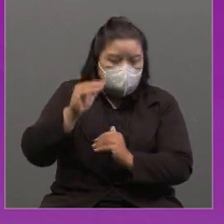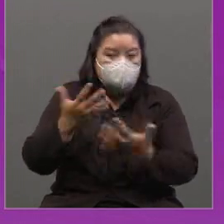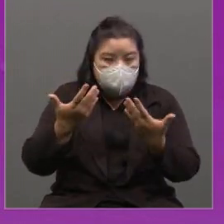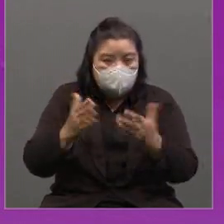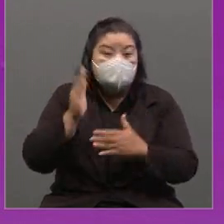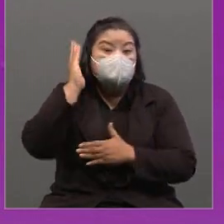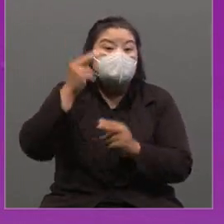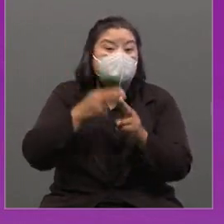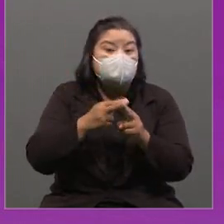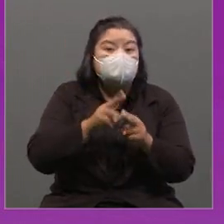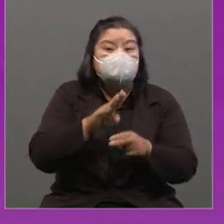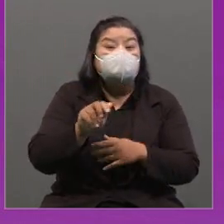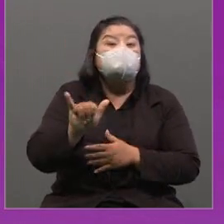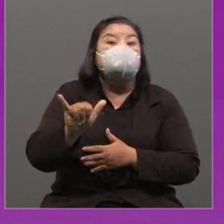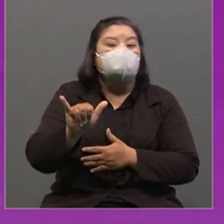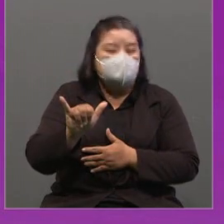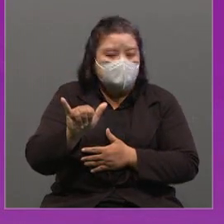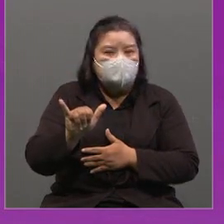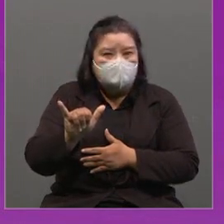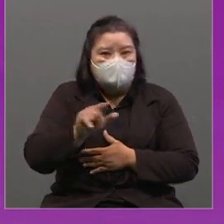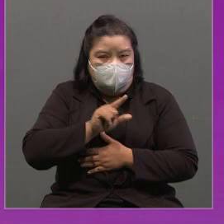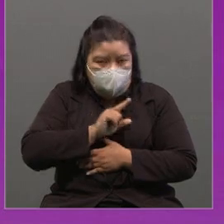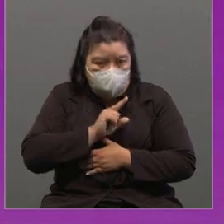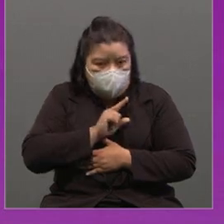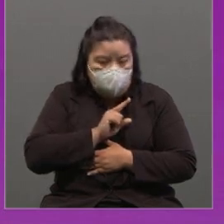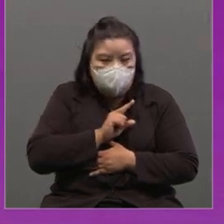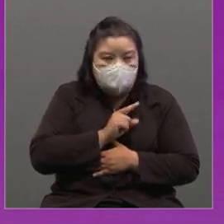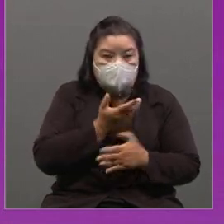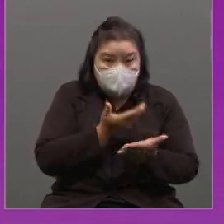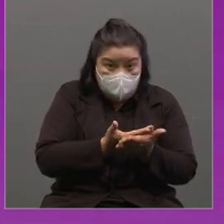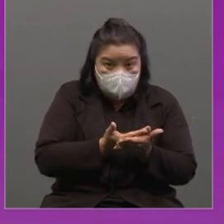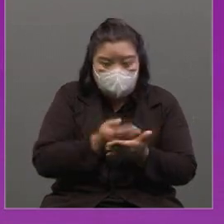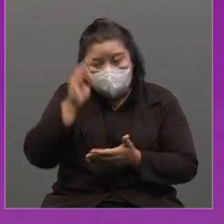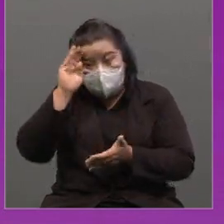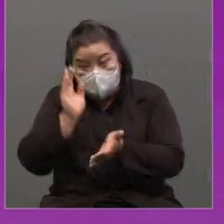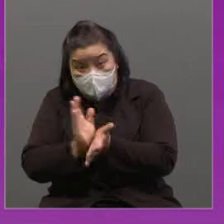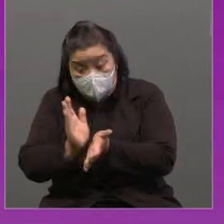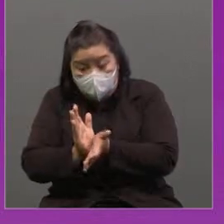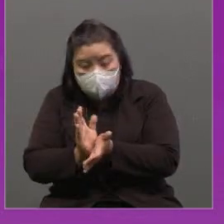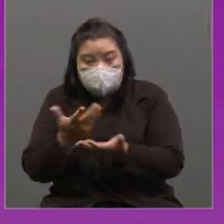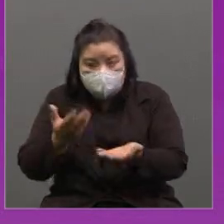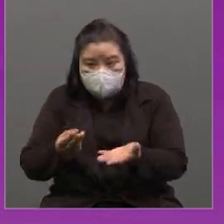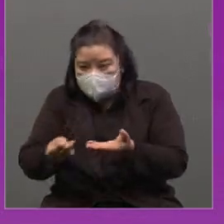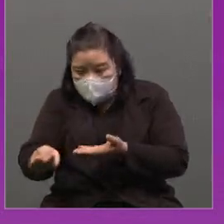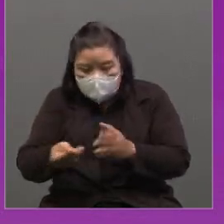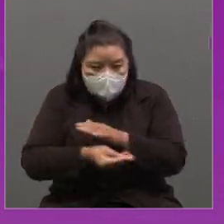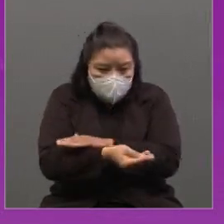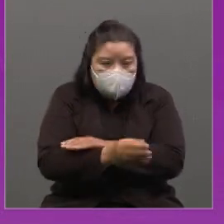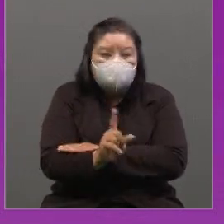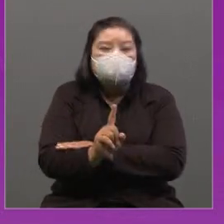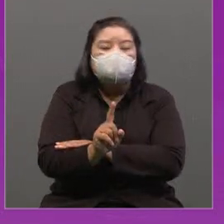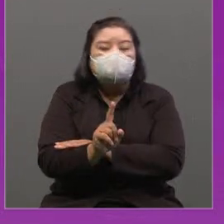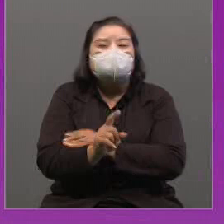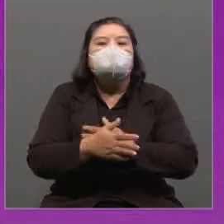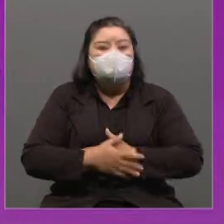างที่เมื่อสักครู่เราคุยกันที่เป็นตัวกลางสำคัญที่เป็นคนนัดผู้เสียหายแล้วจะเอาเงินไปส่งมอบกันที่ไหนเนี่ยนะคะก็มีข้อมูล